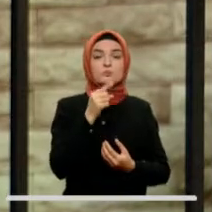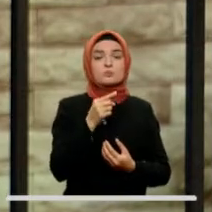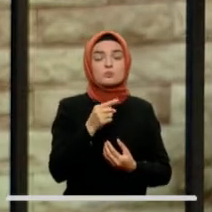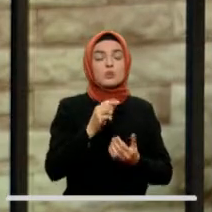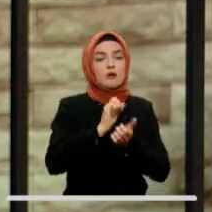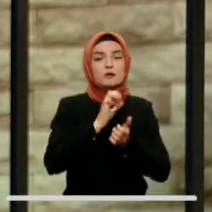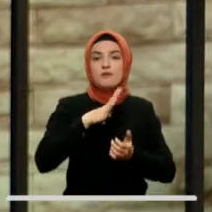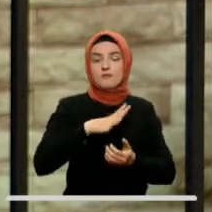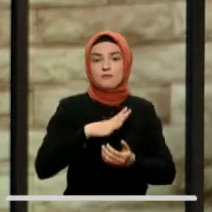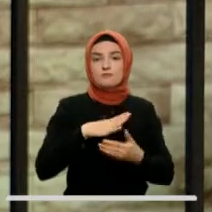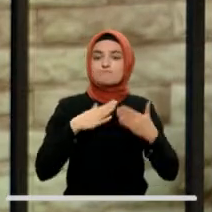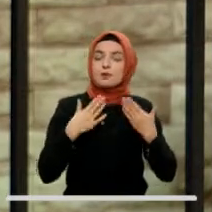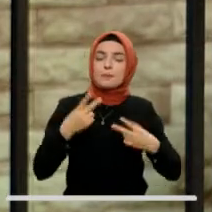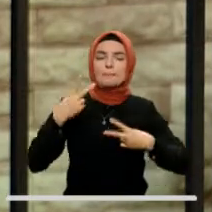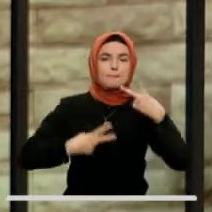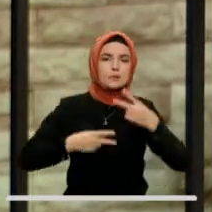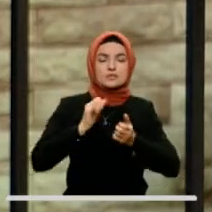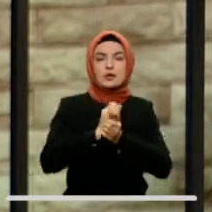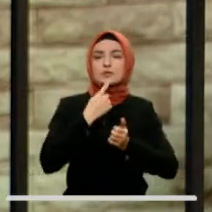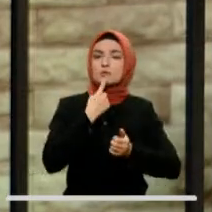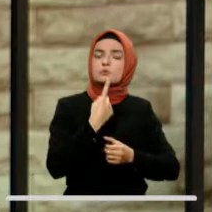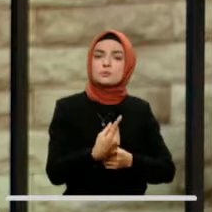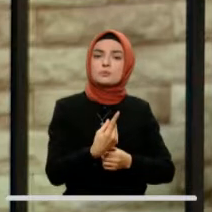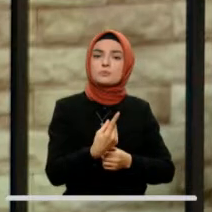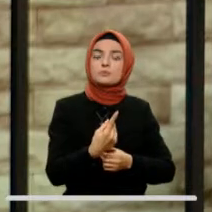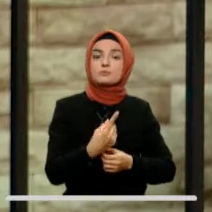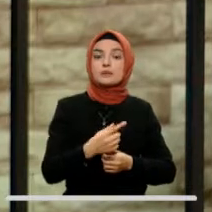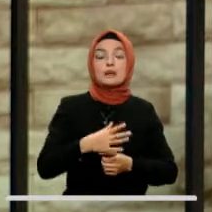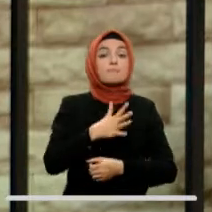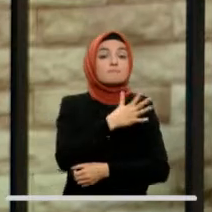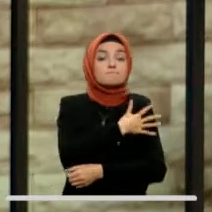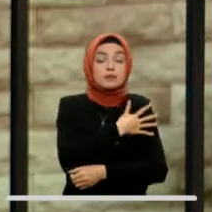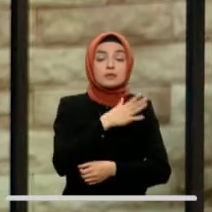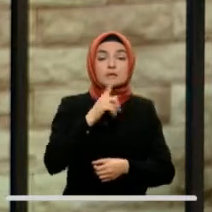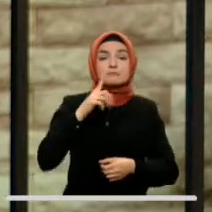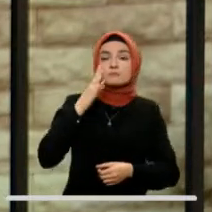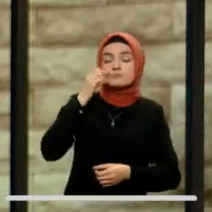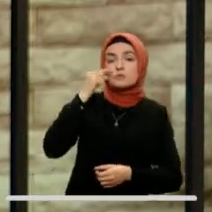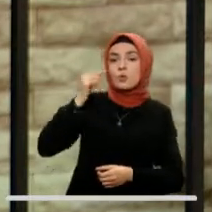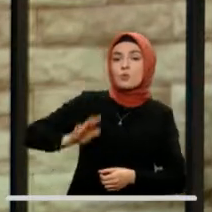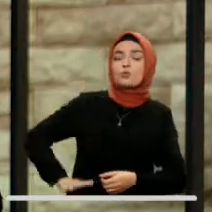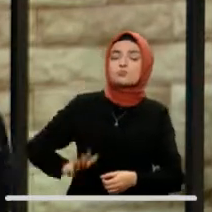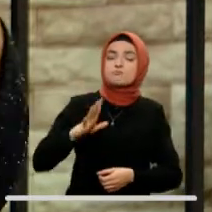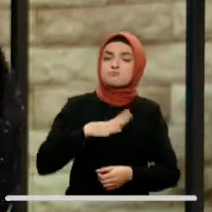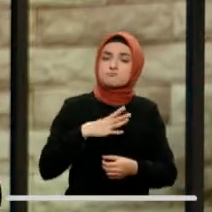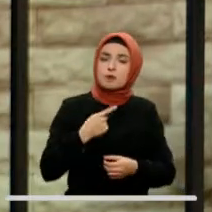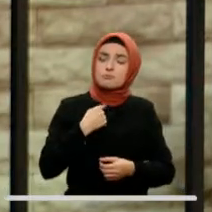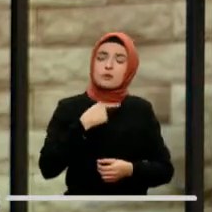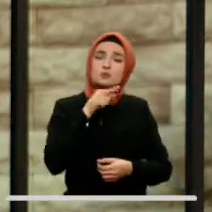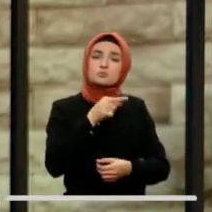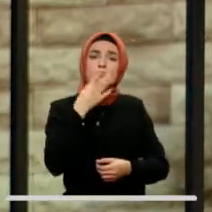gelen aileler var. Ama bazı aileler bana şunu söylüyor, mesela 5. sınıfa giden bir oğlu için veya bir kızı için hocam işte ben şu